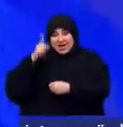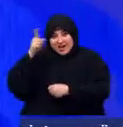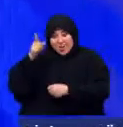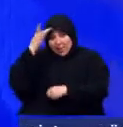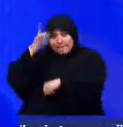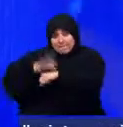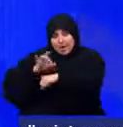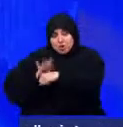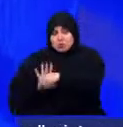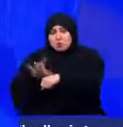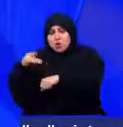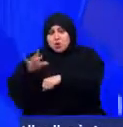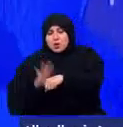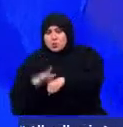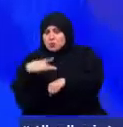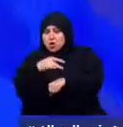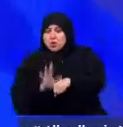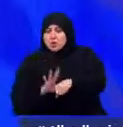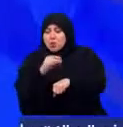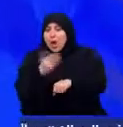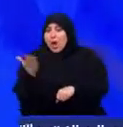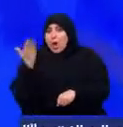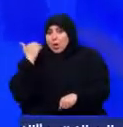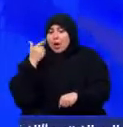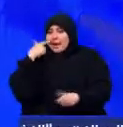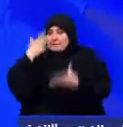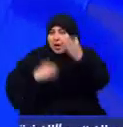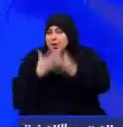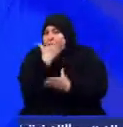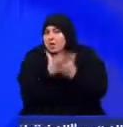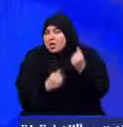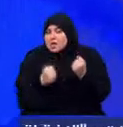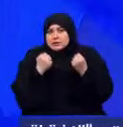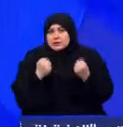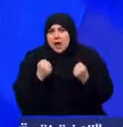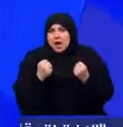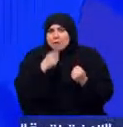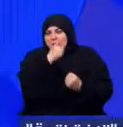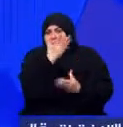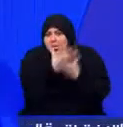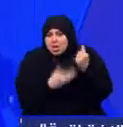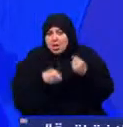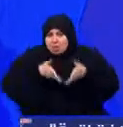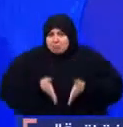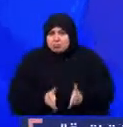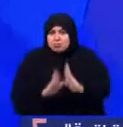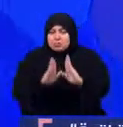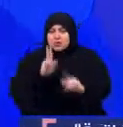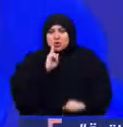جرائه كانوا لا يستطيعون الولادة، يصابون بالإجهاض.